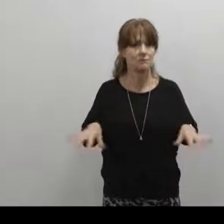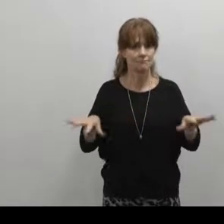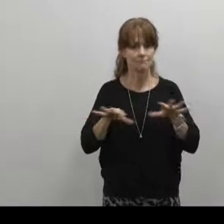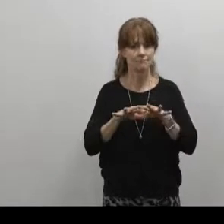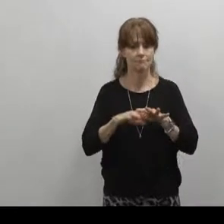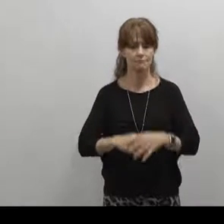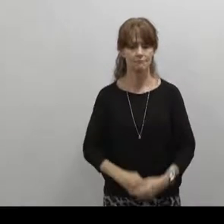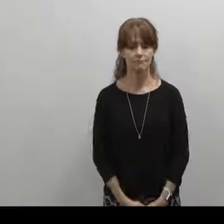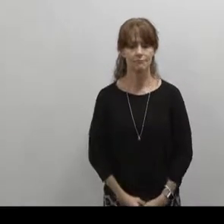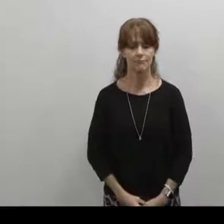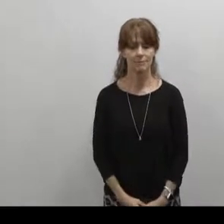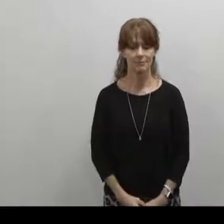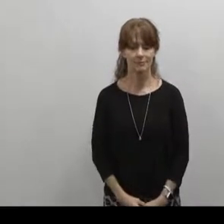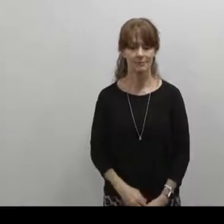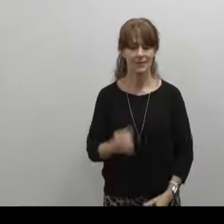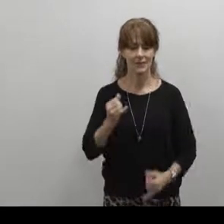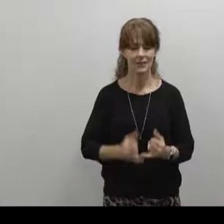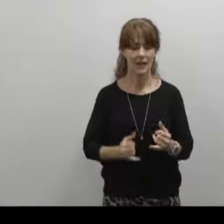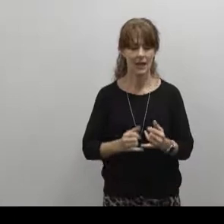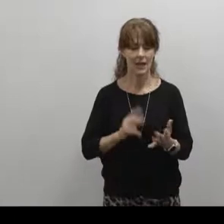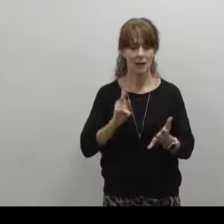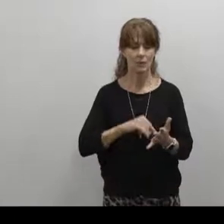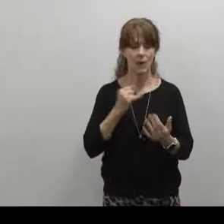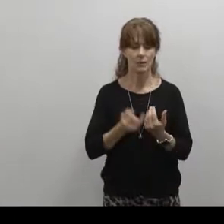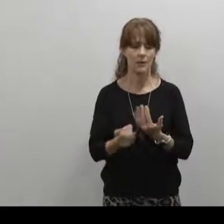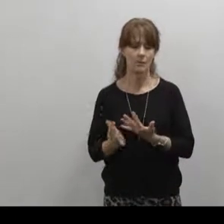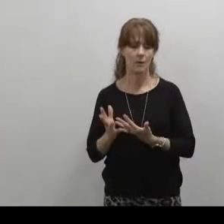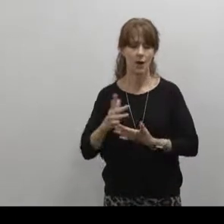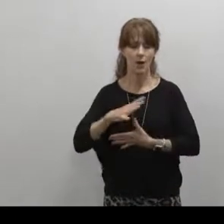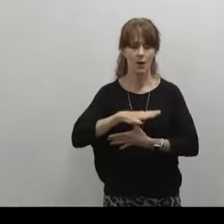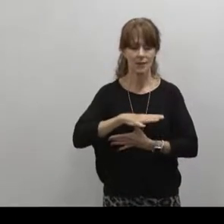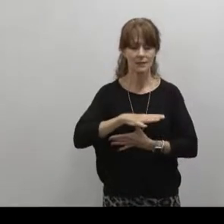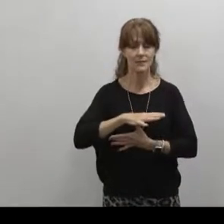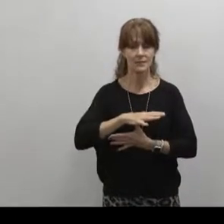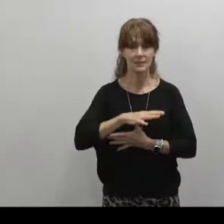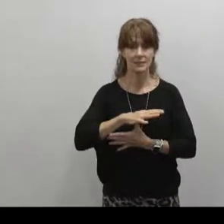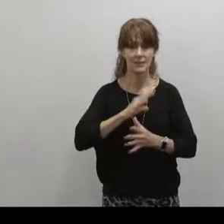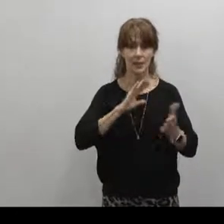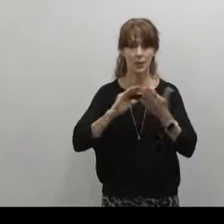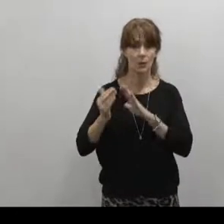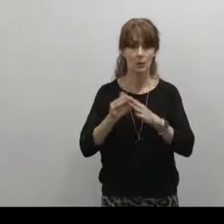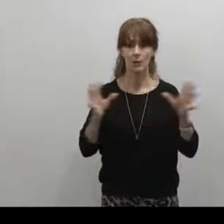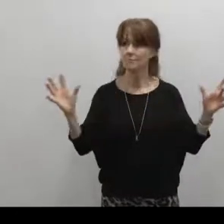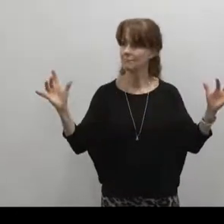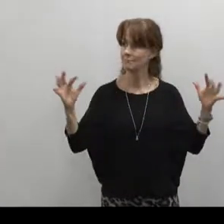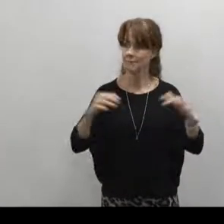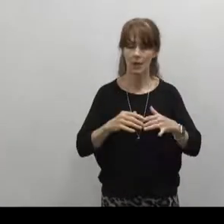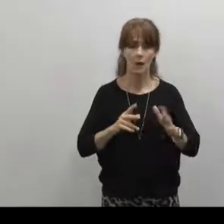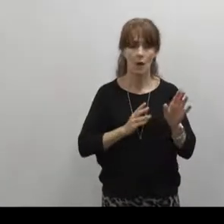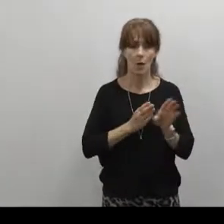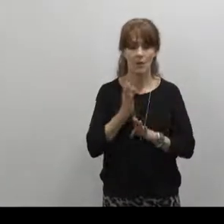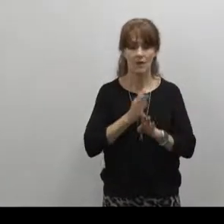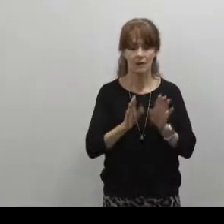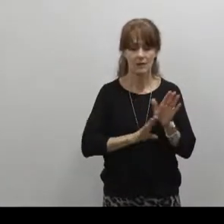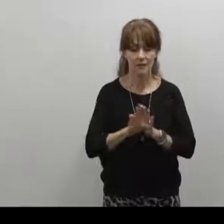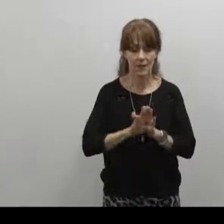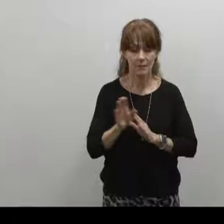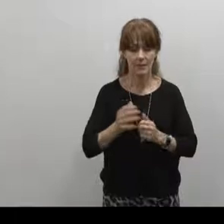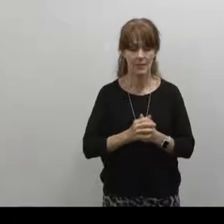bây rốt à chi lọ anh ấy chấm bia slide chấm cái chấm phù hợp bắt